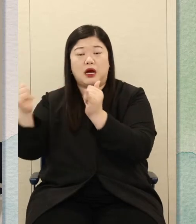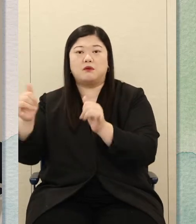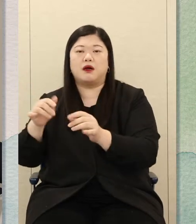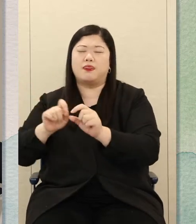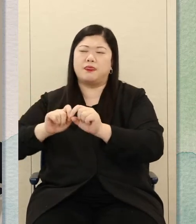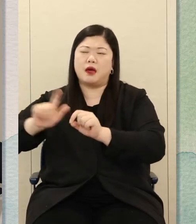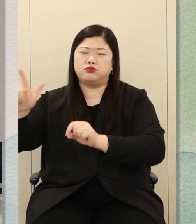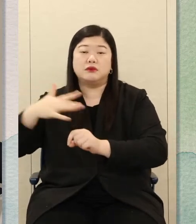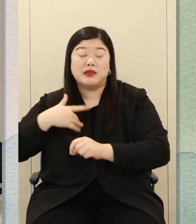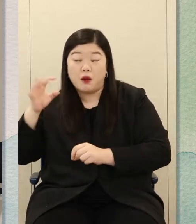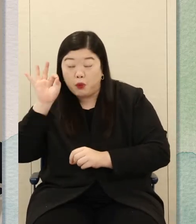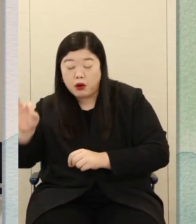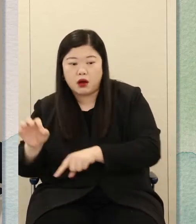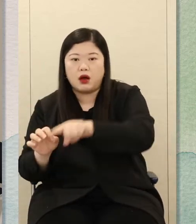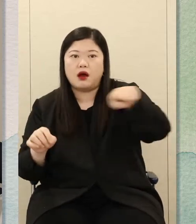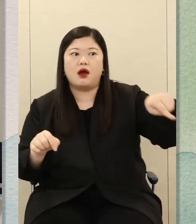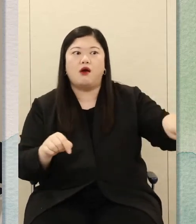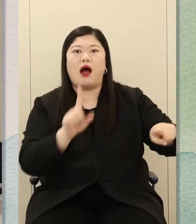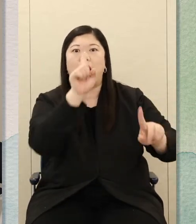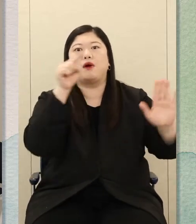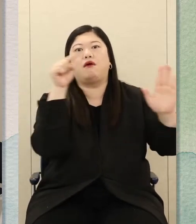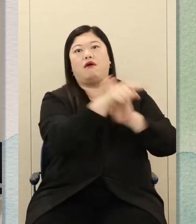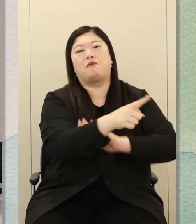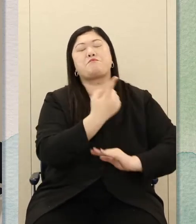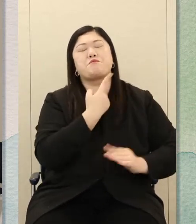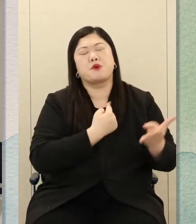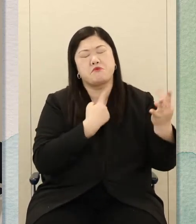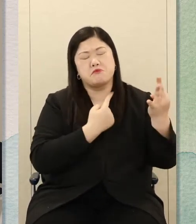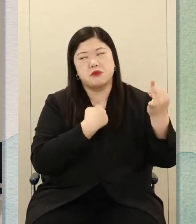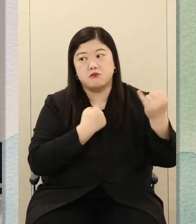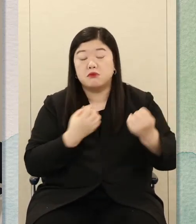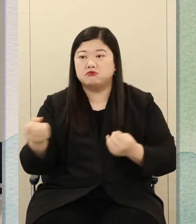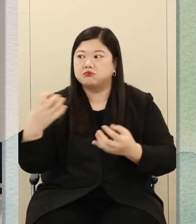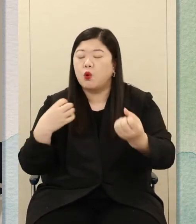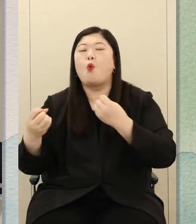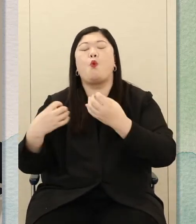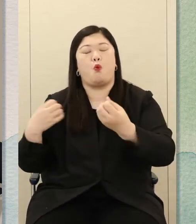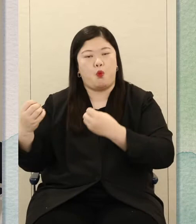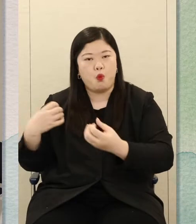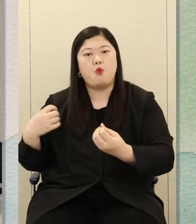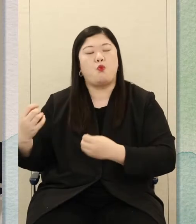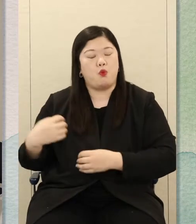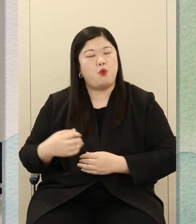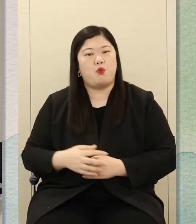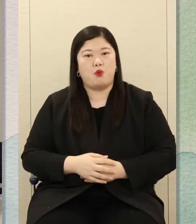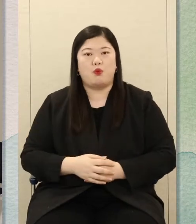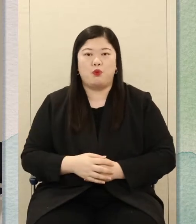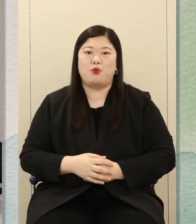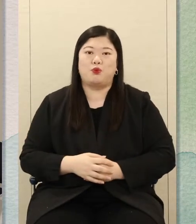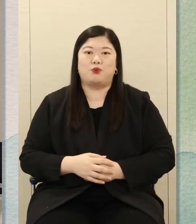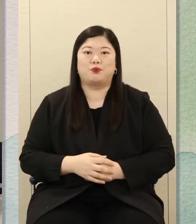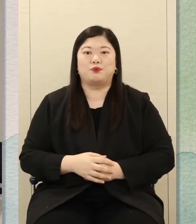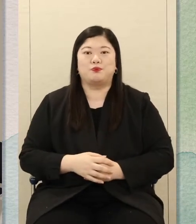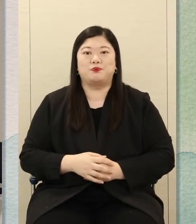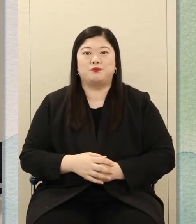그 리스트가 엄청 훌륭하더라고요. 그래서 와 진짜 대단한 분들이네 이런 생각이 들었습니다.